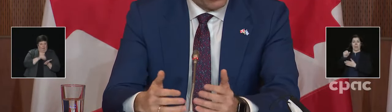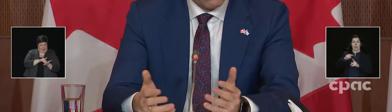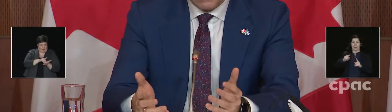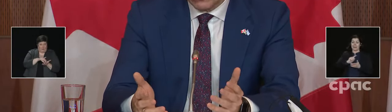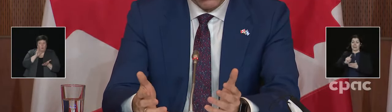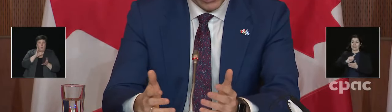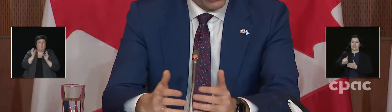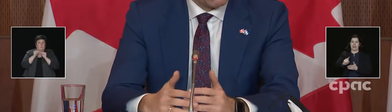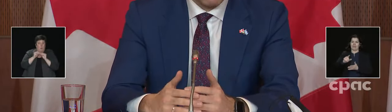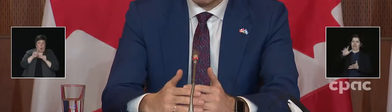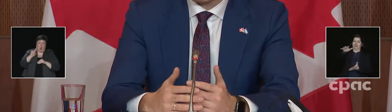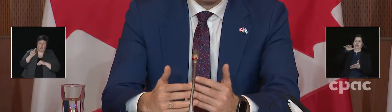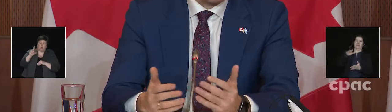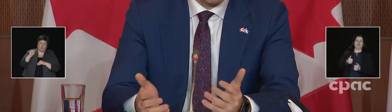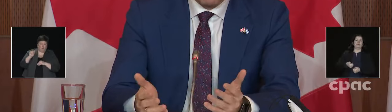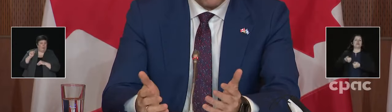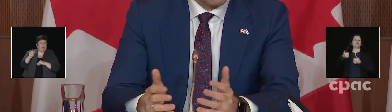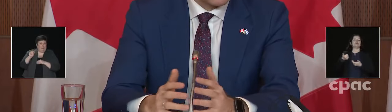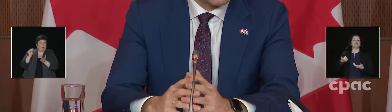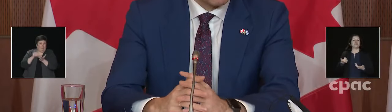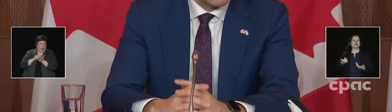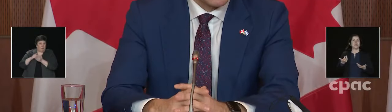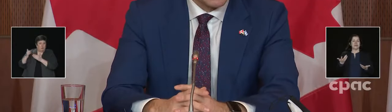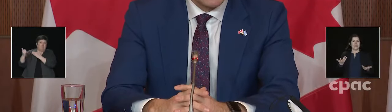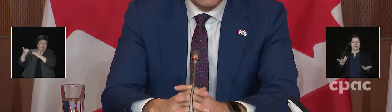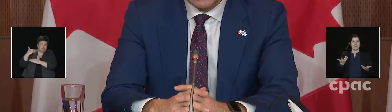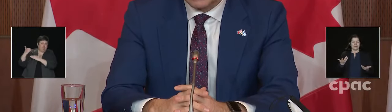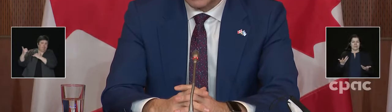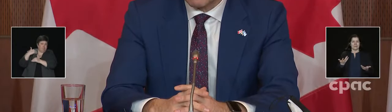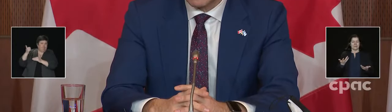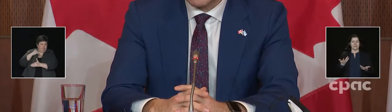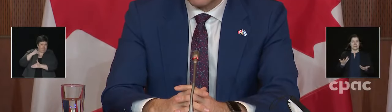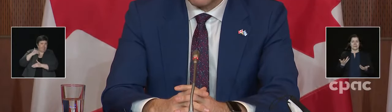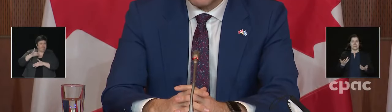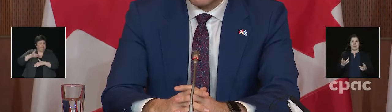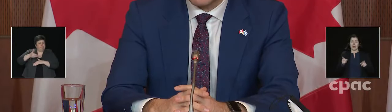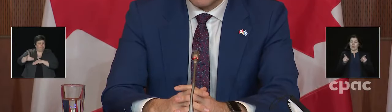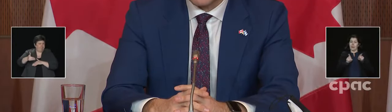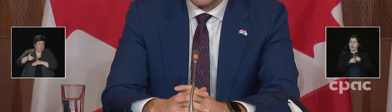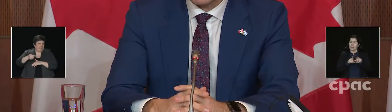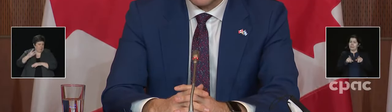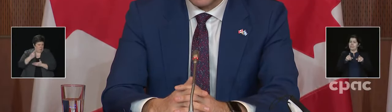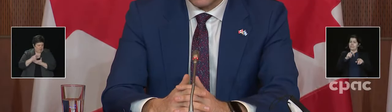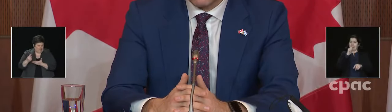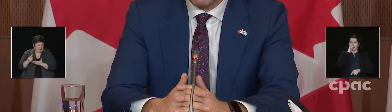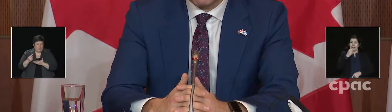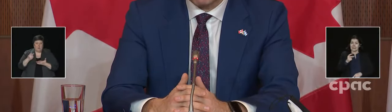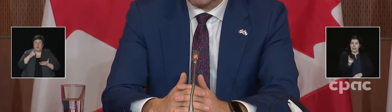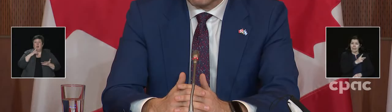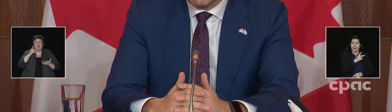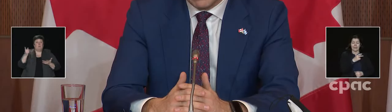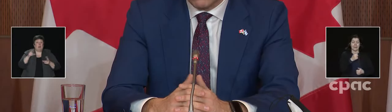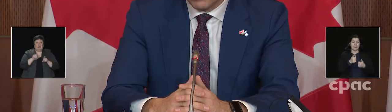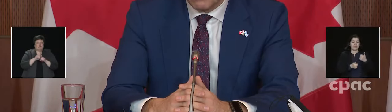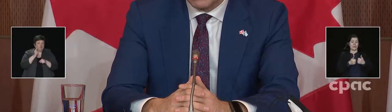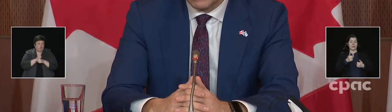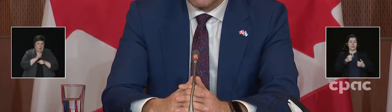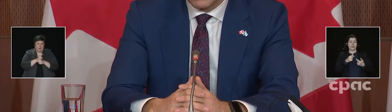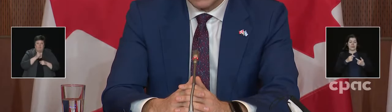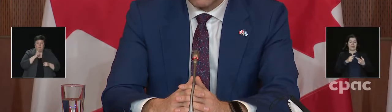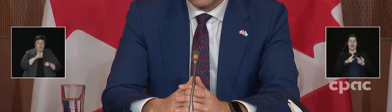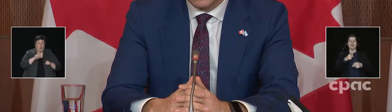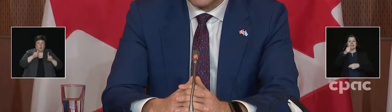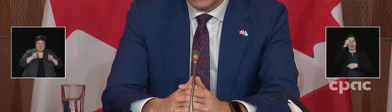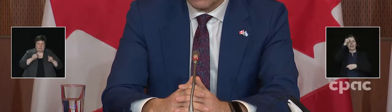Et comme vous l'avez suggéré, comme d'autres choses, y compris les tests rapides, y compris les vaccins, il y a un an